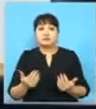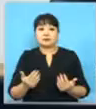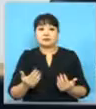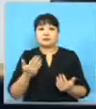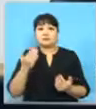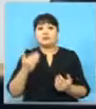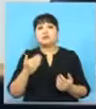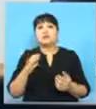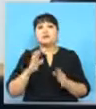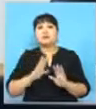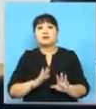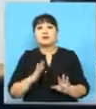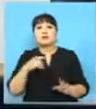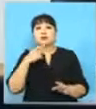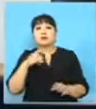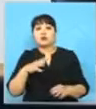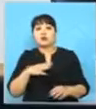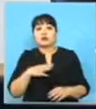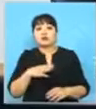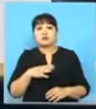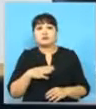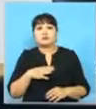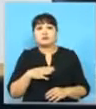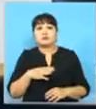вашим замом сегодня по поводу